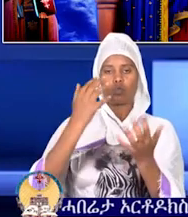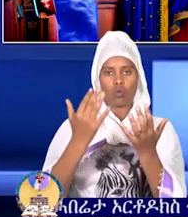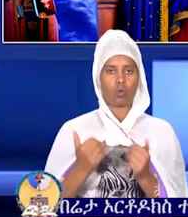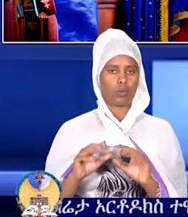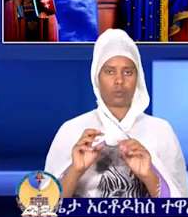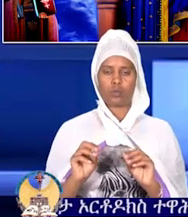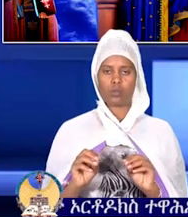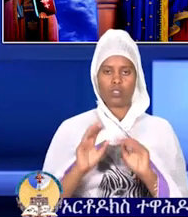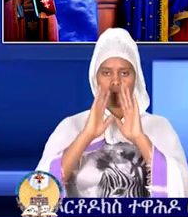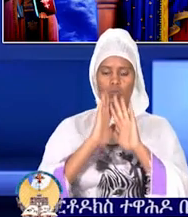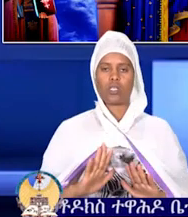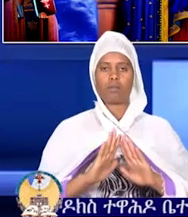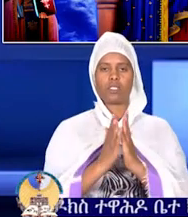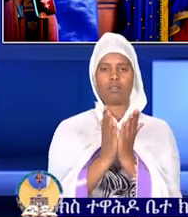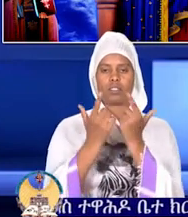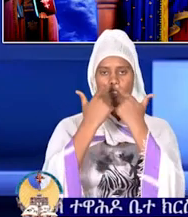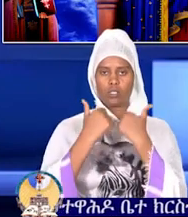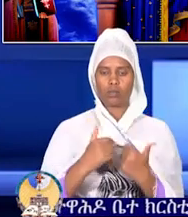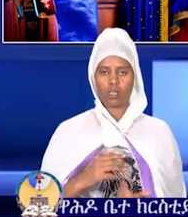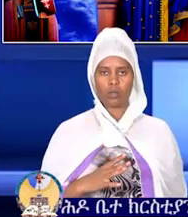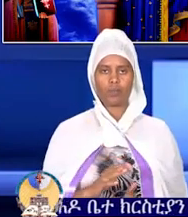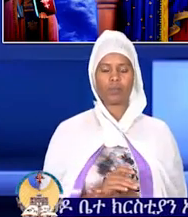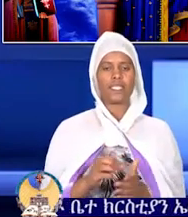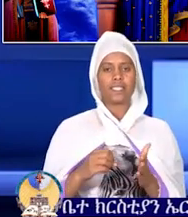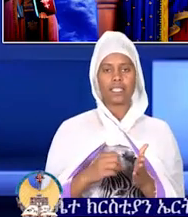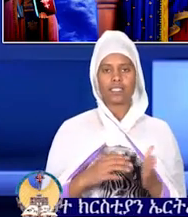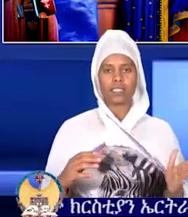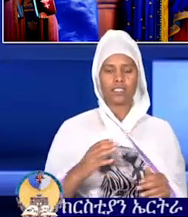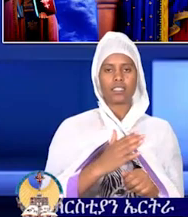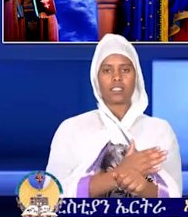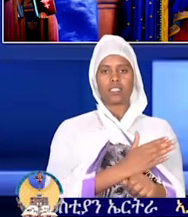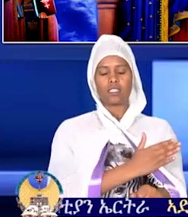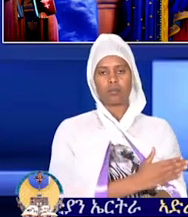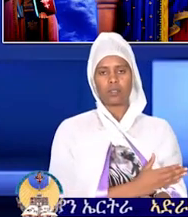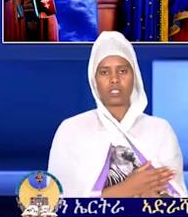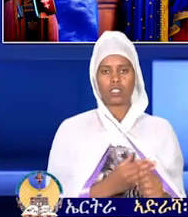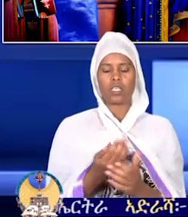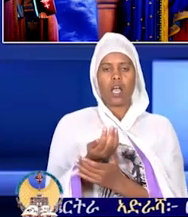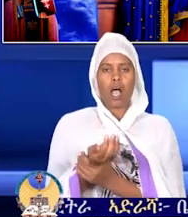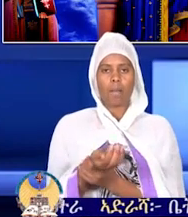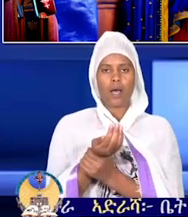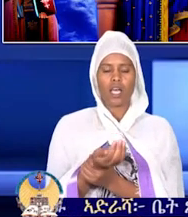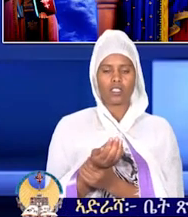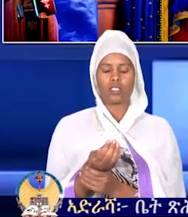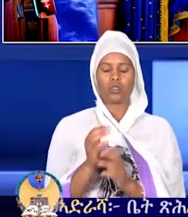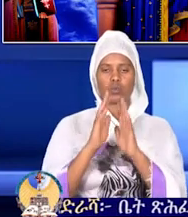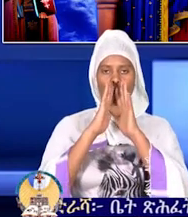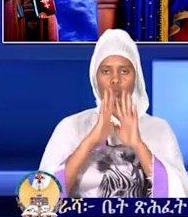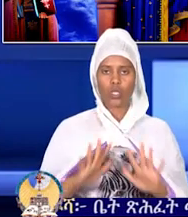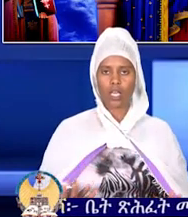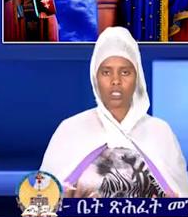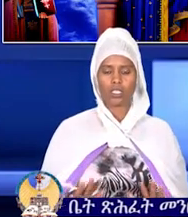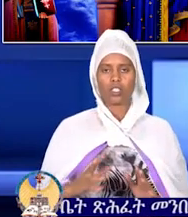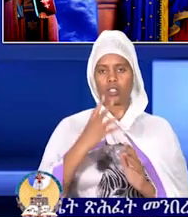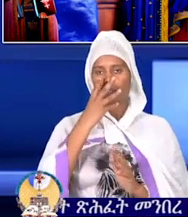እግዚኣብሄር ዝቕበሎ ምዃኑ ቅዱሳት መፅሓፍትና ይነግሩና እዮም። ስለዚ ቅድሚቲ ኣማላድነት